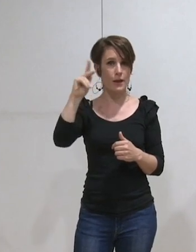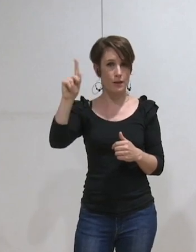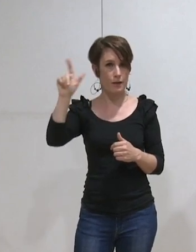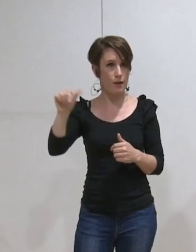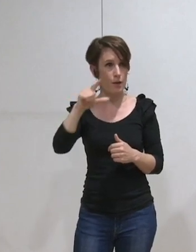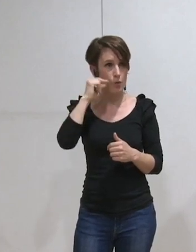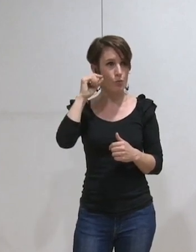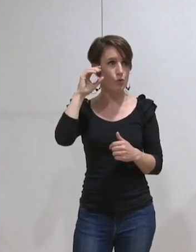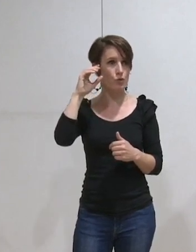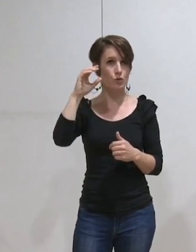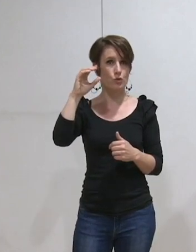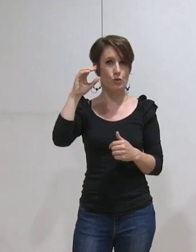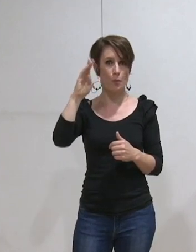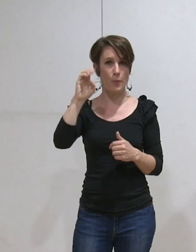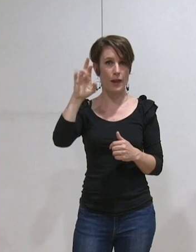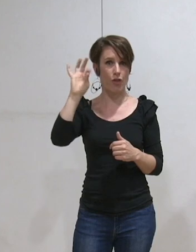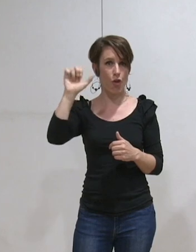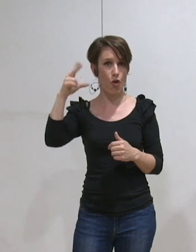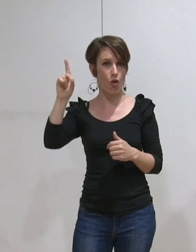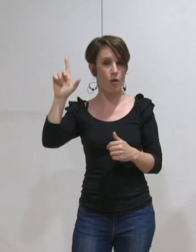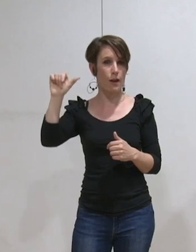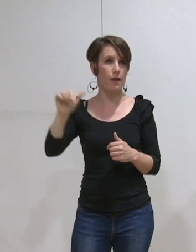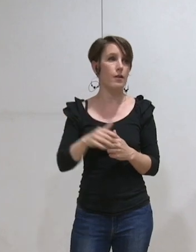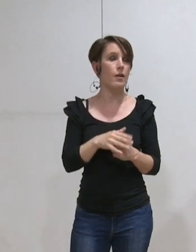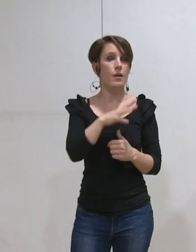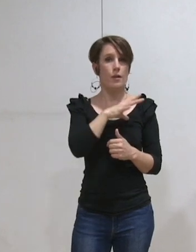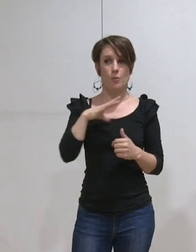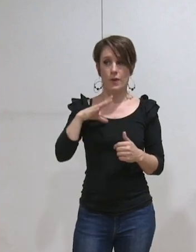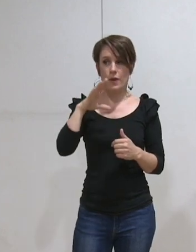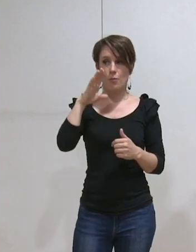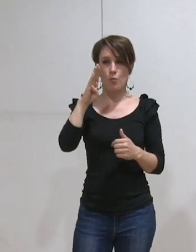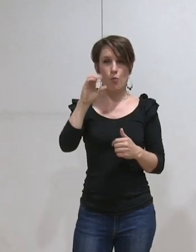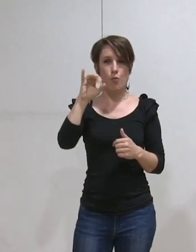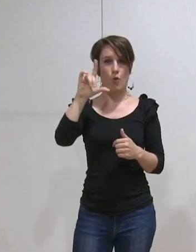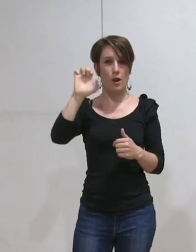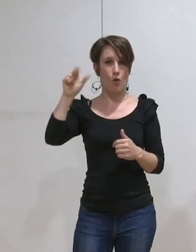Olivier boil Maron bouillon Marie